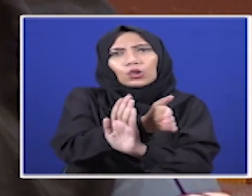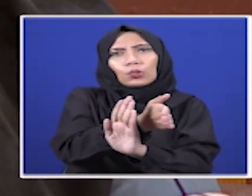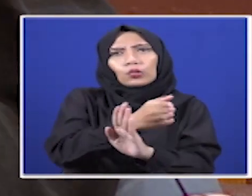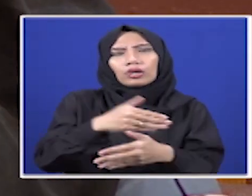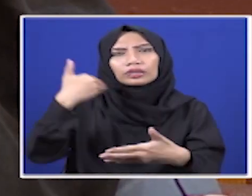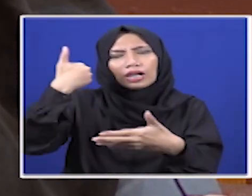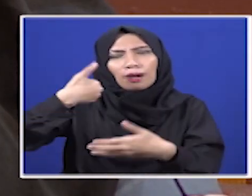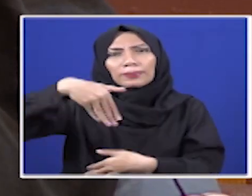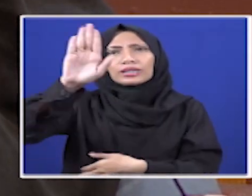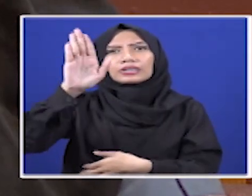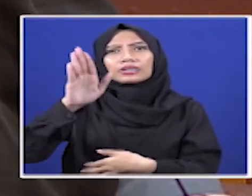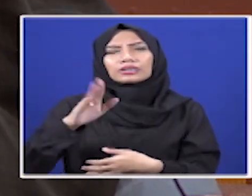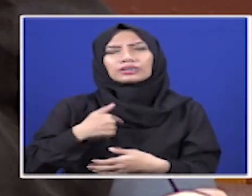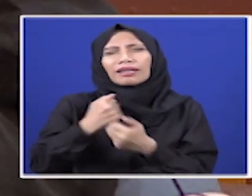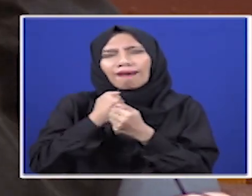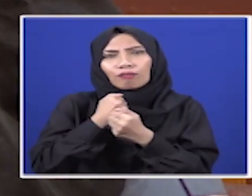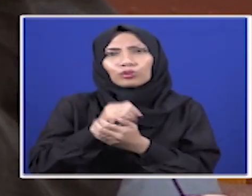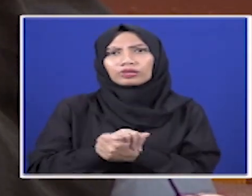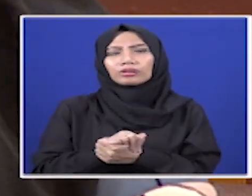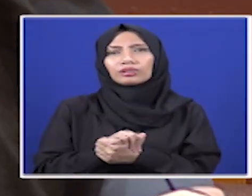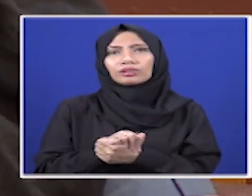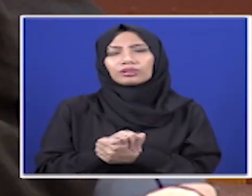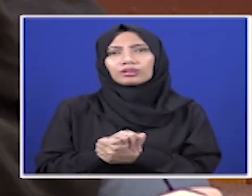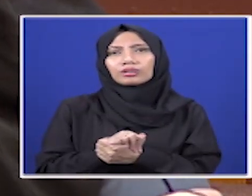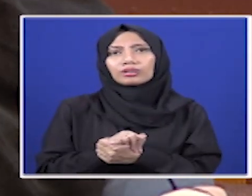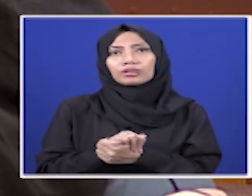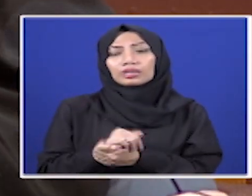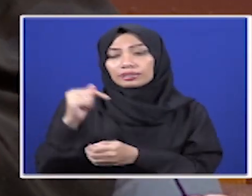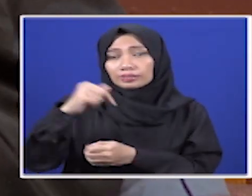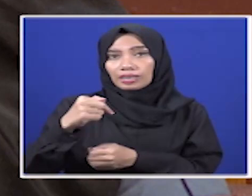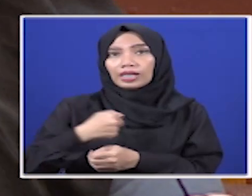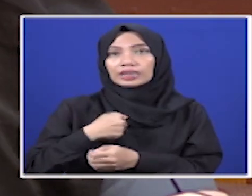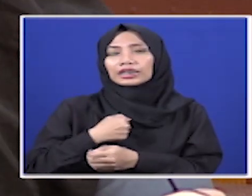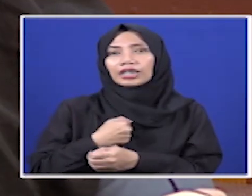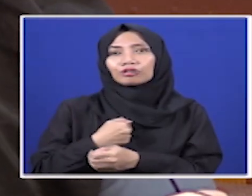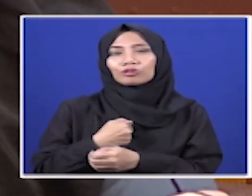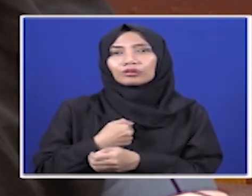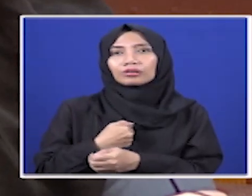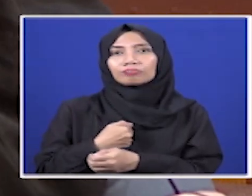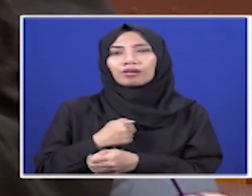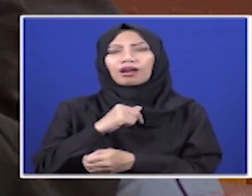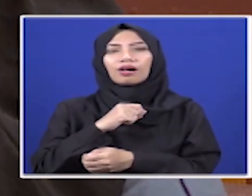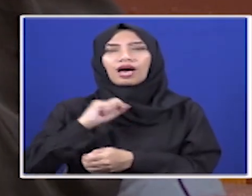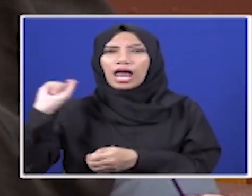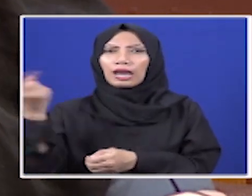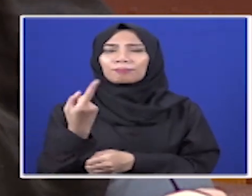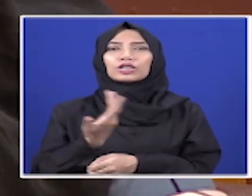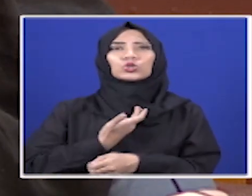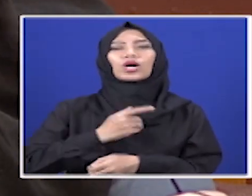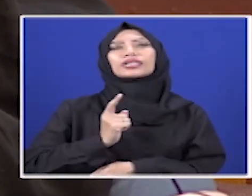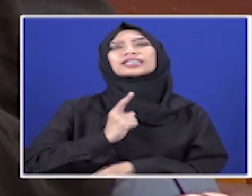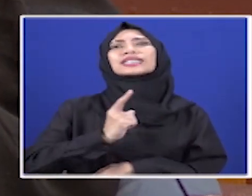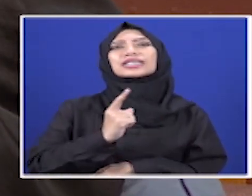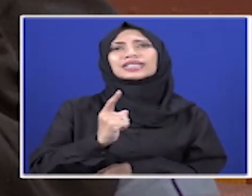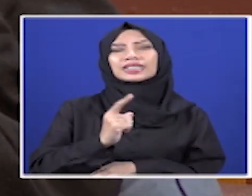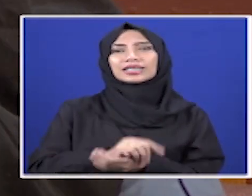jadi makanya sampai saat ini pun ya saya enjoy dengan ya keadaan sekarang dengan sendiri ya saya usaha buat